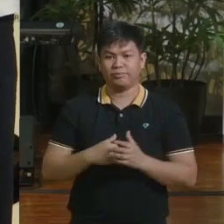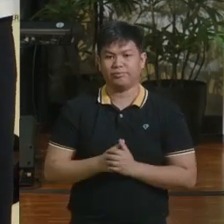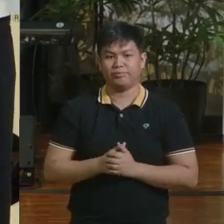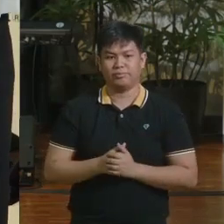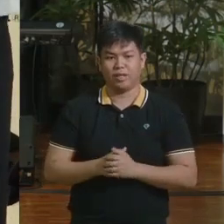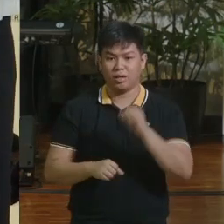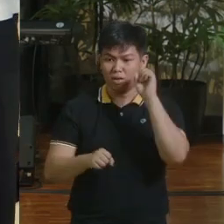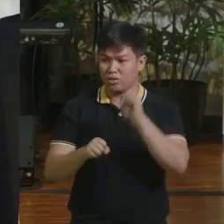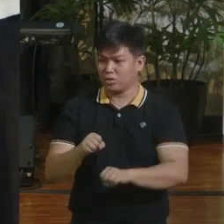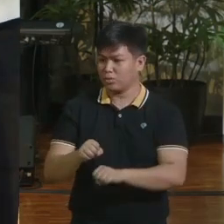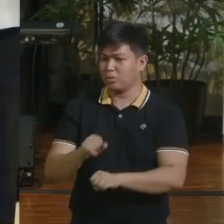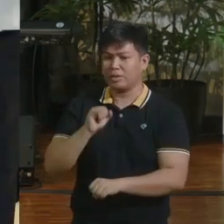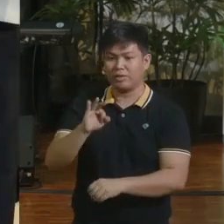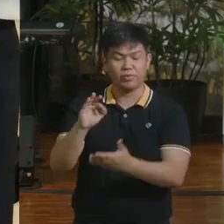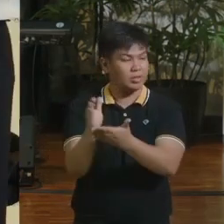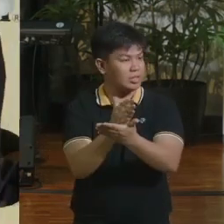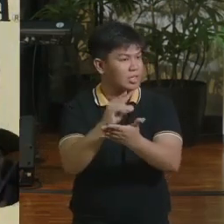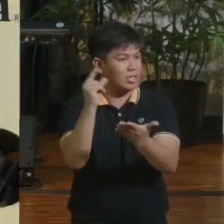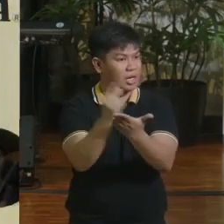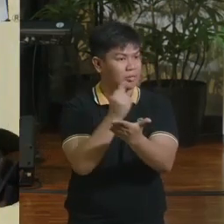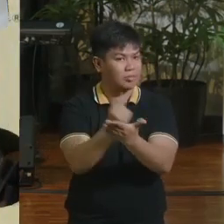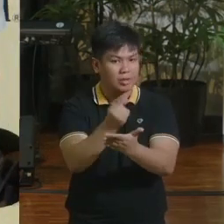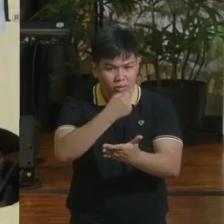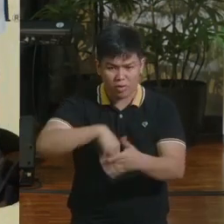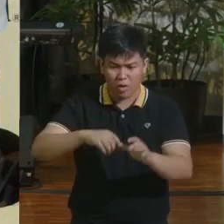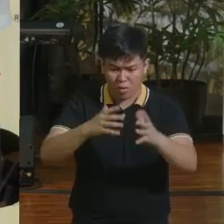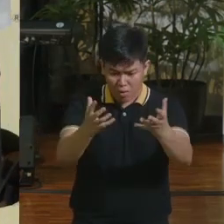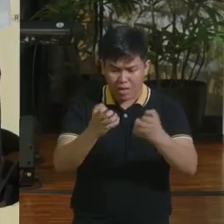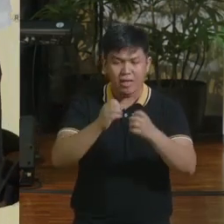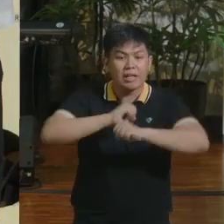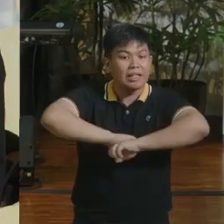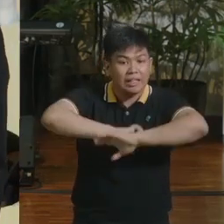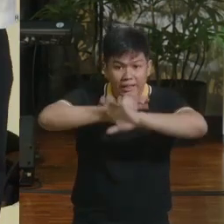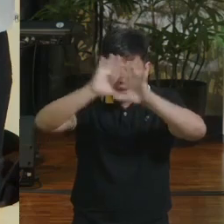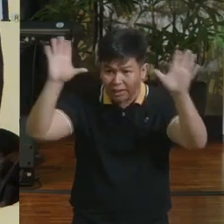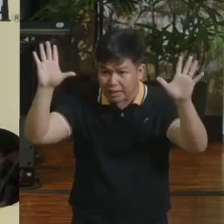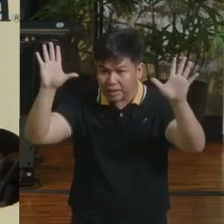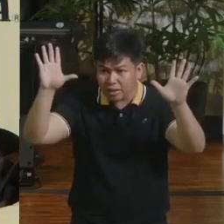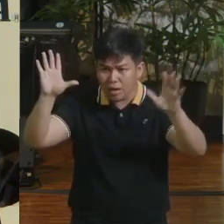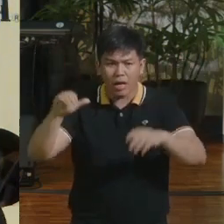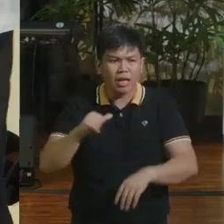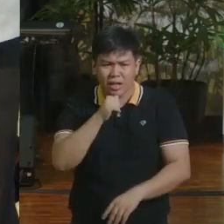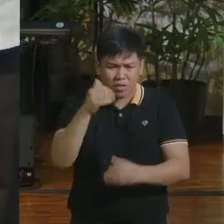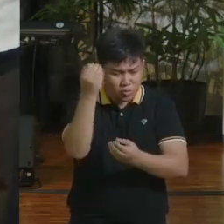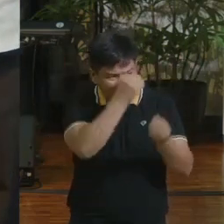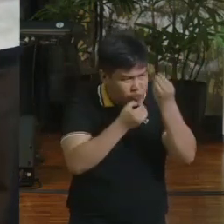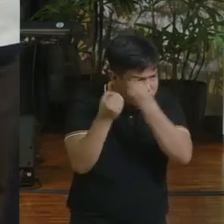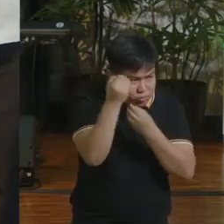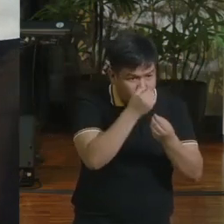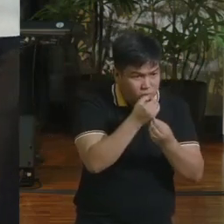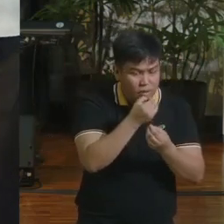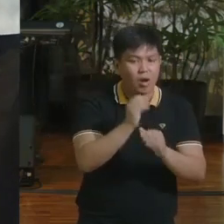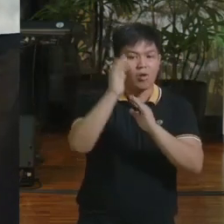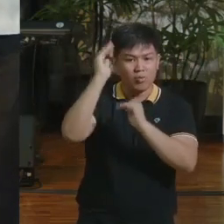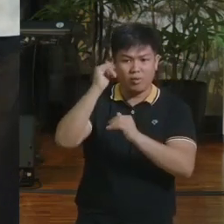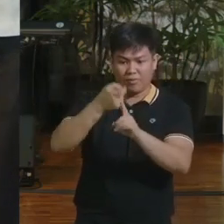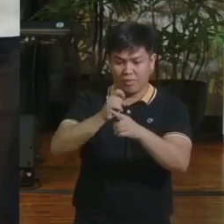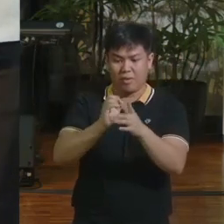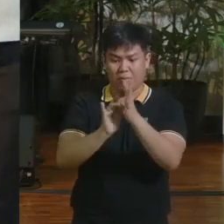Kaya pag sinishare natin ang gospel, gusto natin malinaw. Hanggat maaari galing sa Biblia